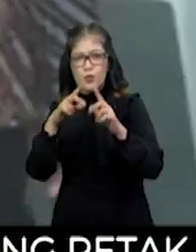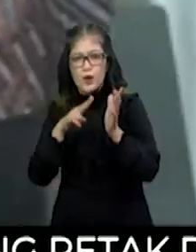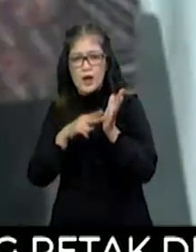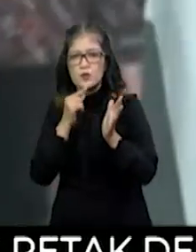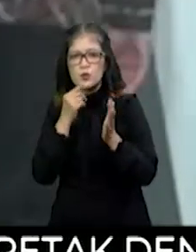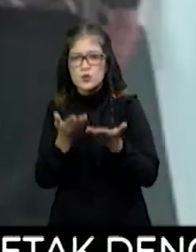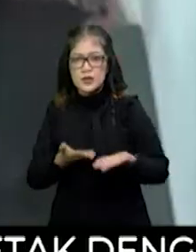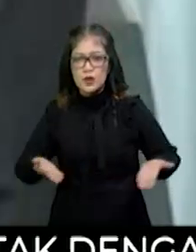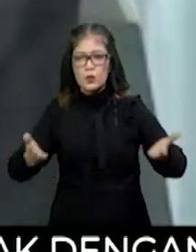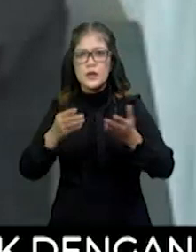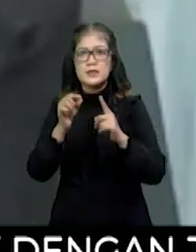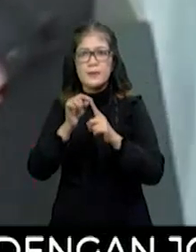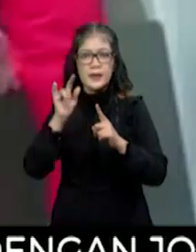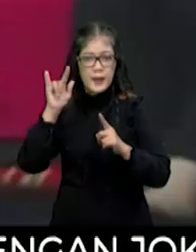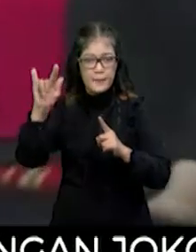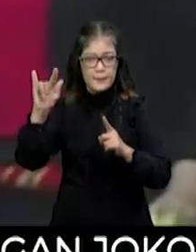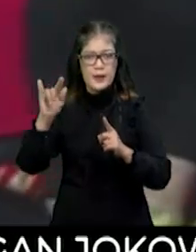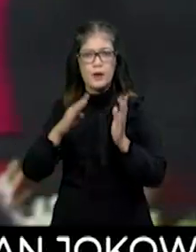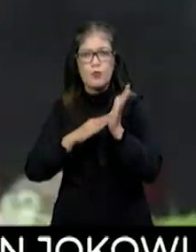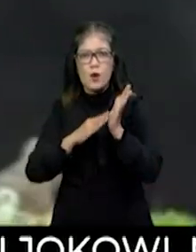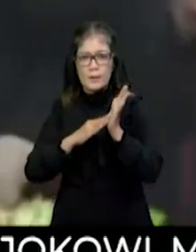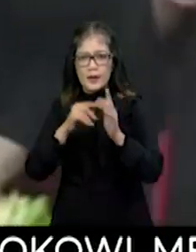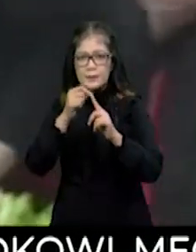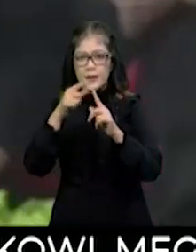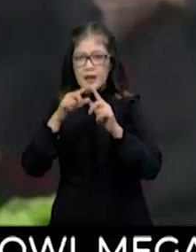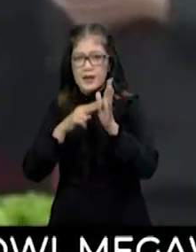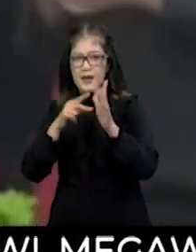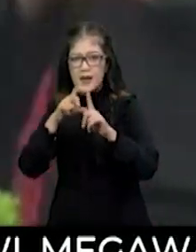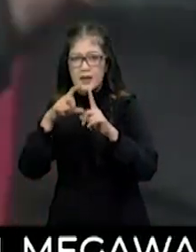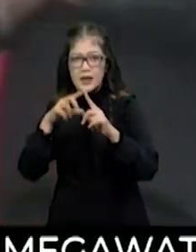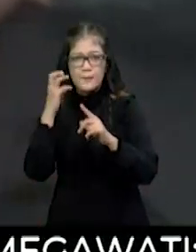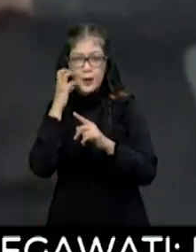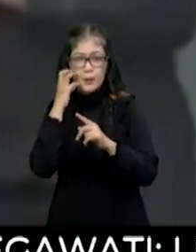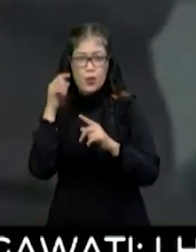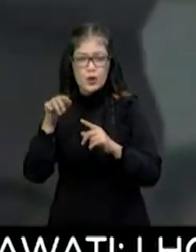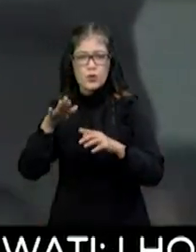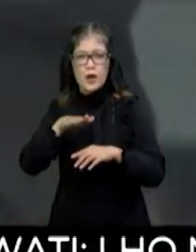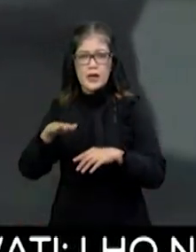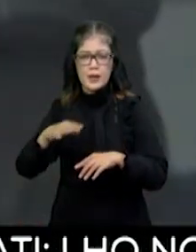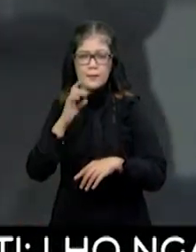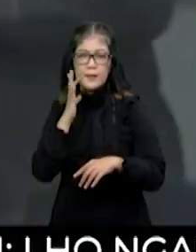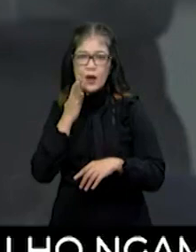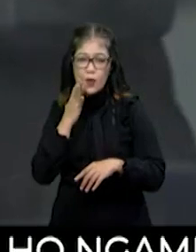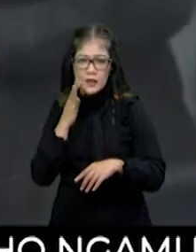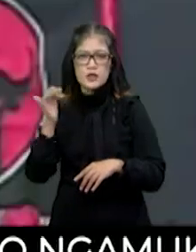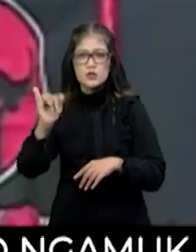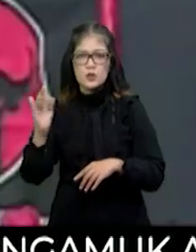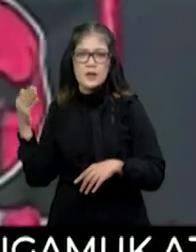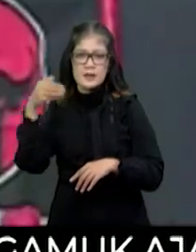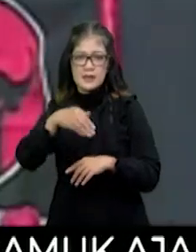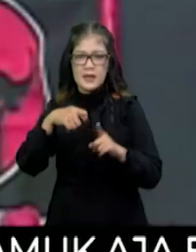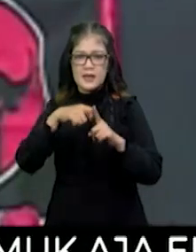PDIP Muhammad Prananda Prabowo dan juga merupakan Putra sulung Megawati serta Sekjen PDIP hasto Kristianto